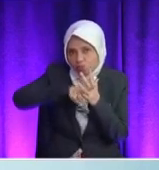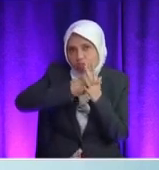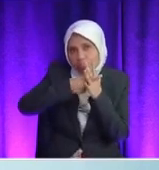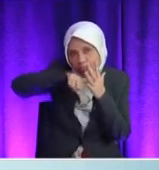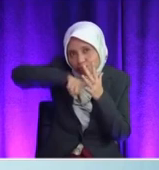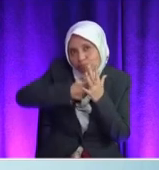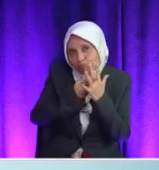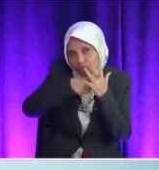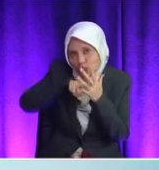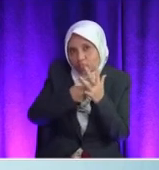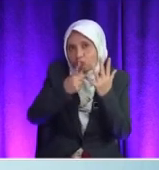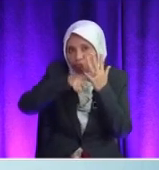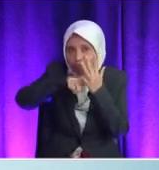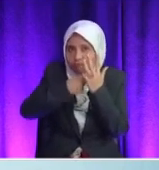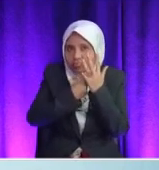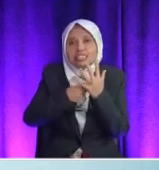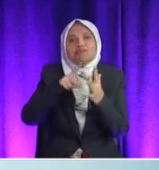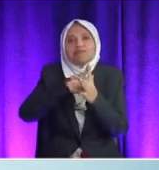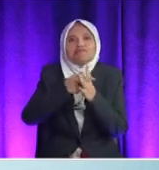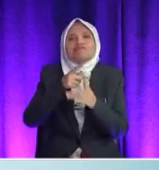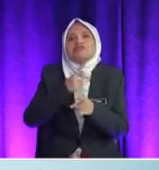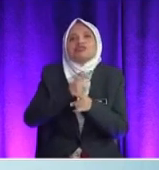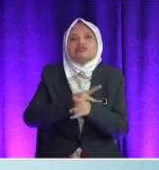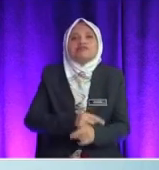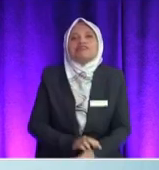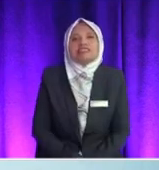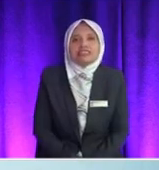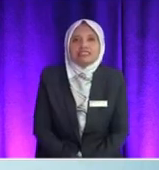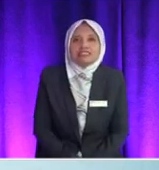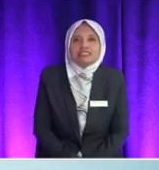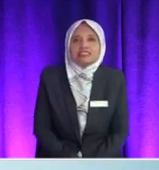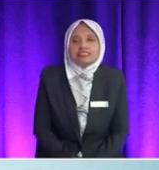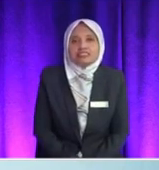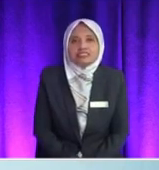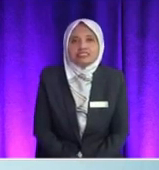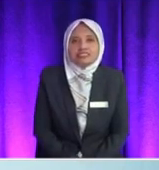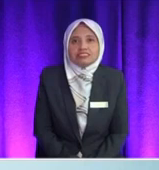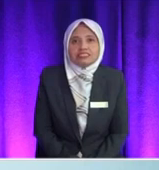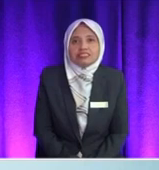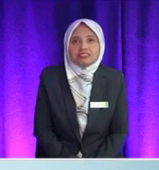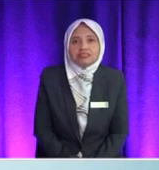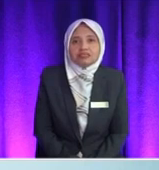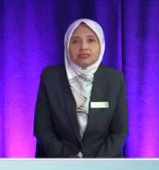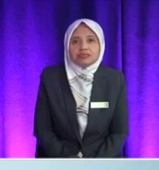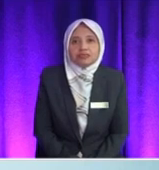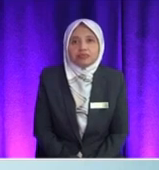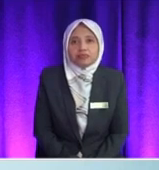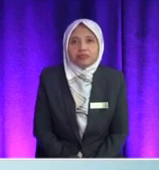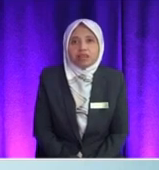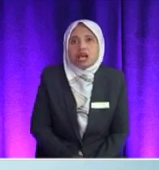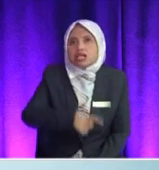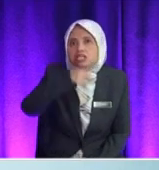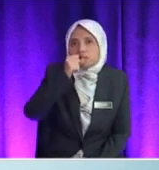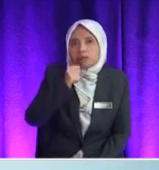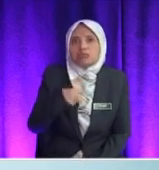barudak jelas itu Ah iya aturan hafizhah Husein guys besi Betul sparky